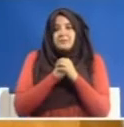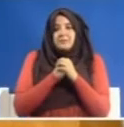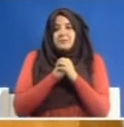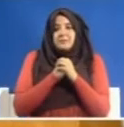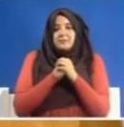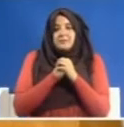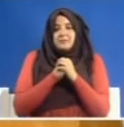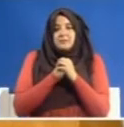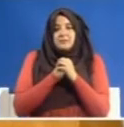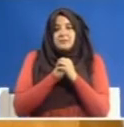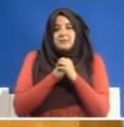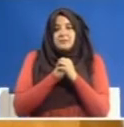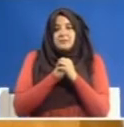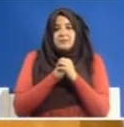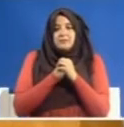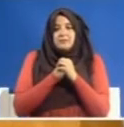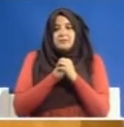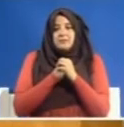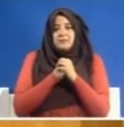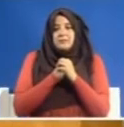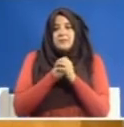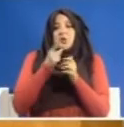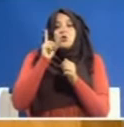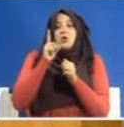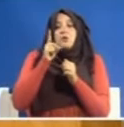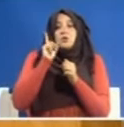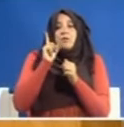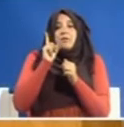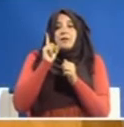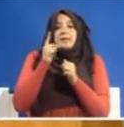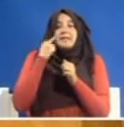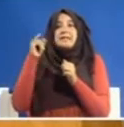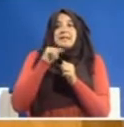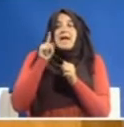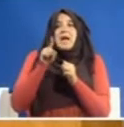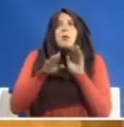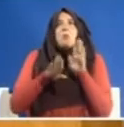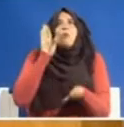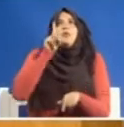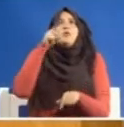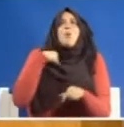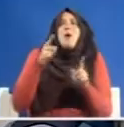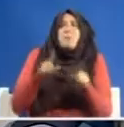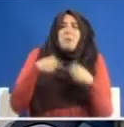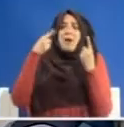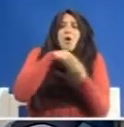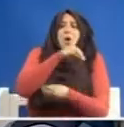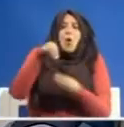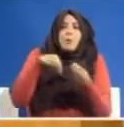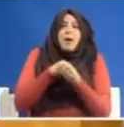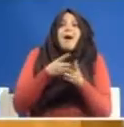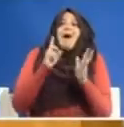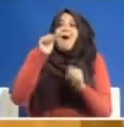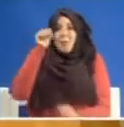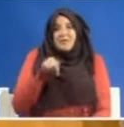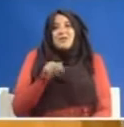في حالة واحدة، نعم، عندنا وهي النذر، الا اذا نذرت ان تعتمر تقول لله علي نذر، فهنا اصبحت لي واجبة